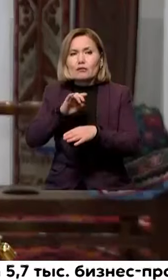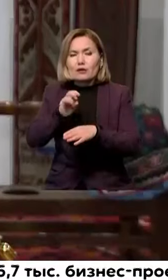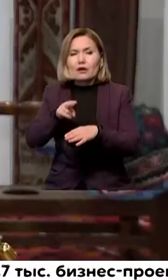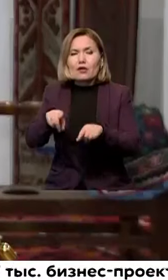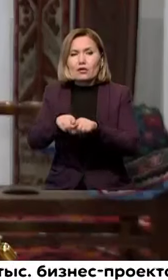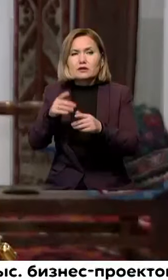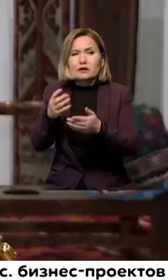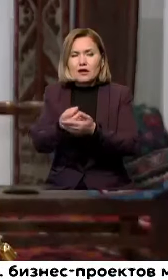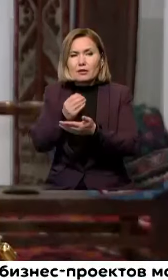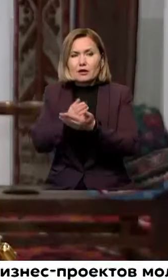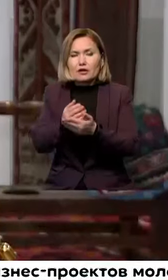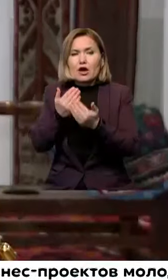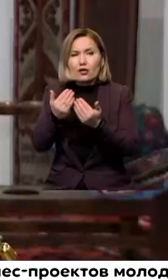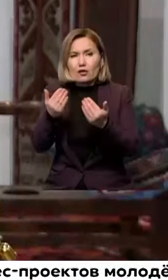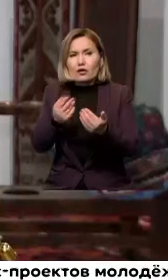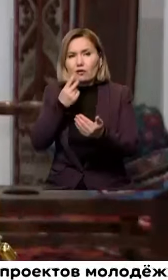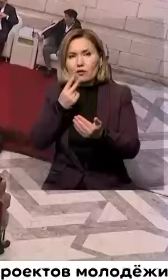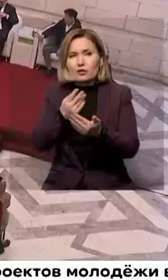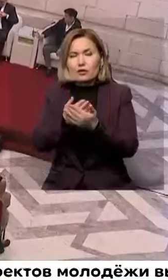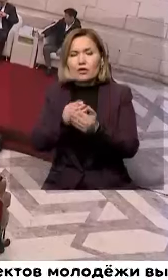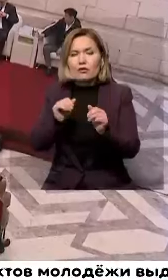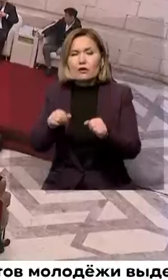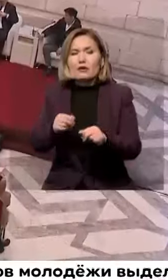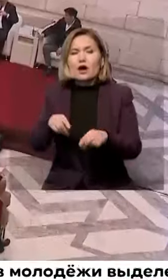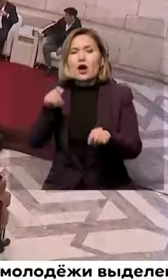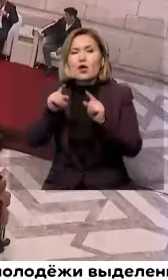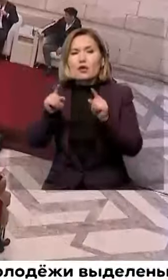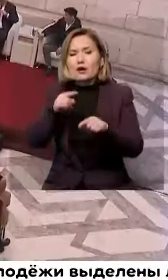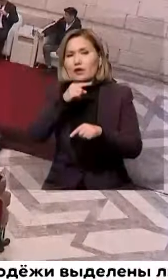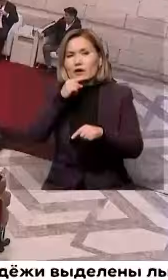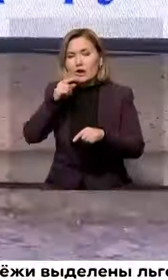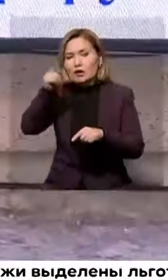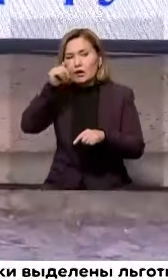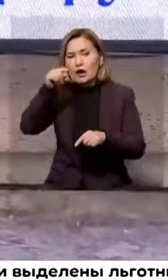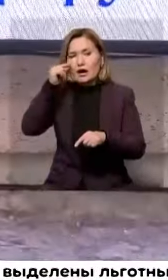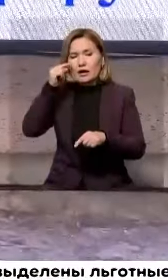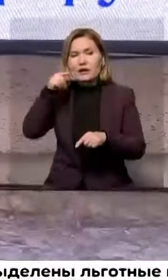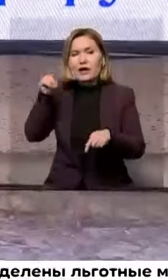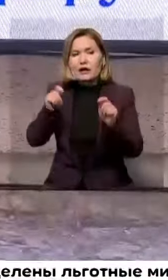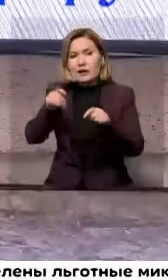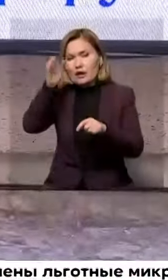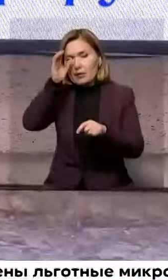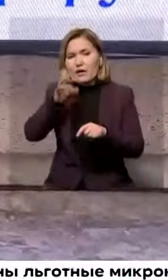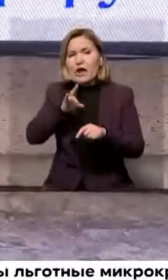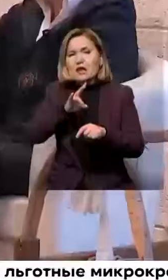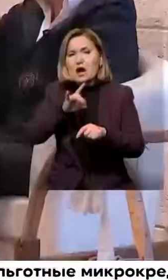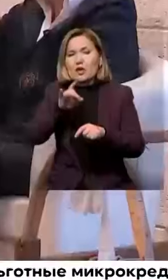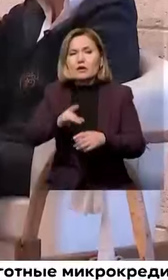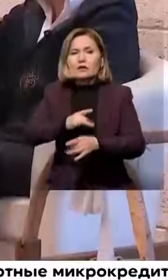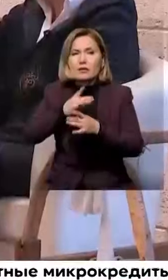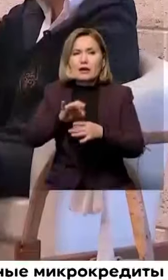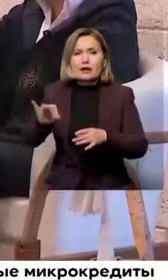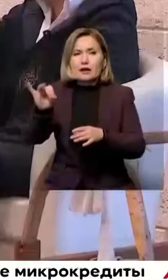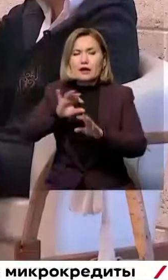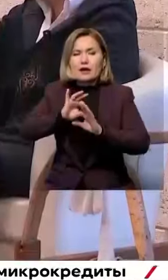осы біздің көрмеден өзінің орнын алған. Форумға Ресейден, Түркиядан, Қырғызстаннан келген ғалымдар Наурыз мерекесінің тойлану